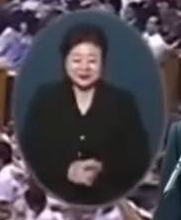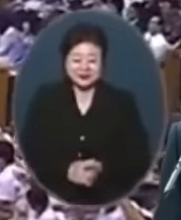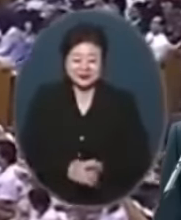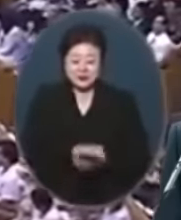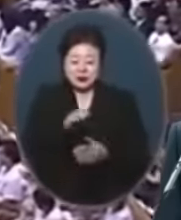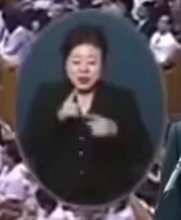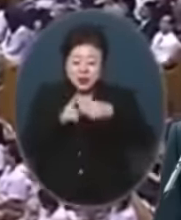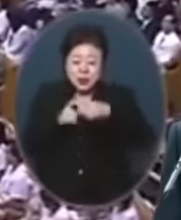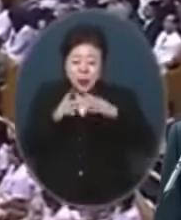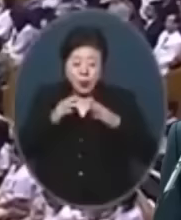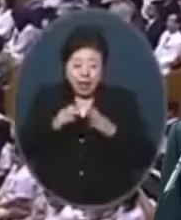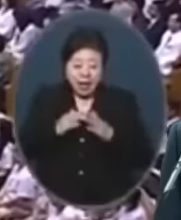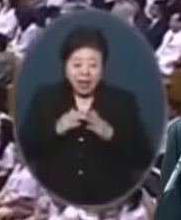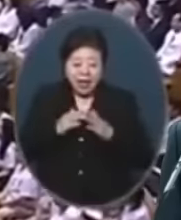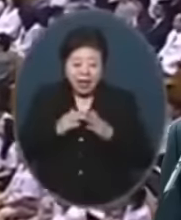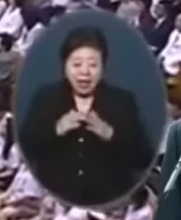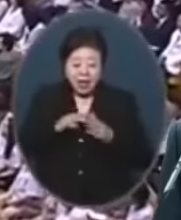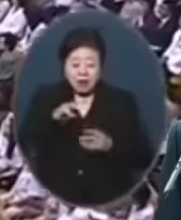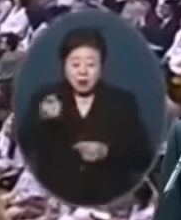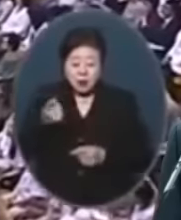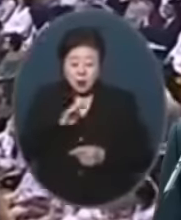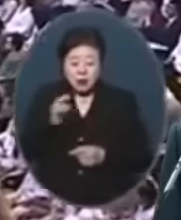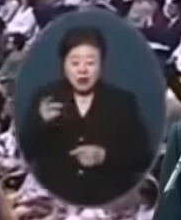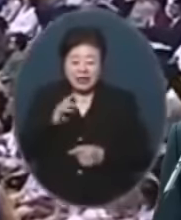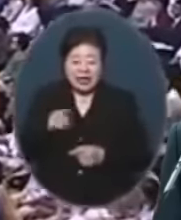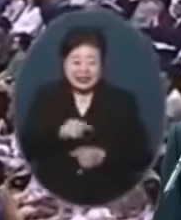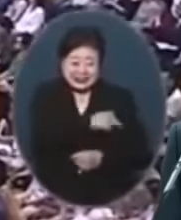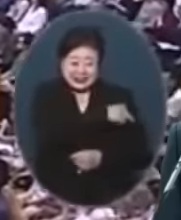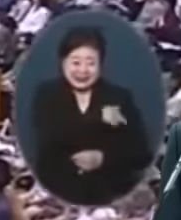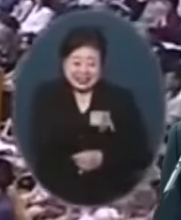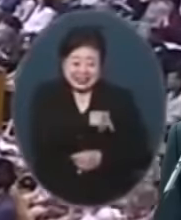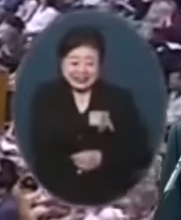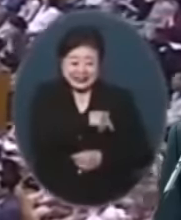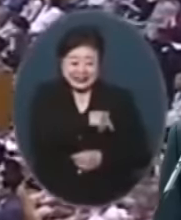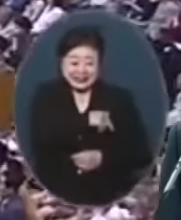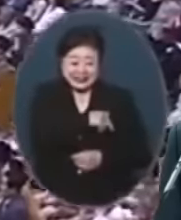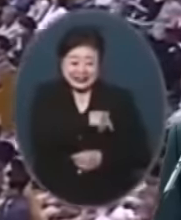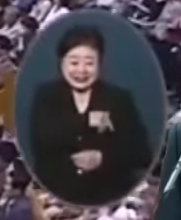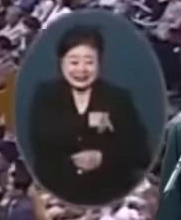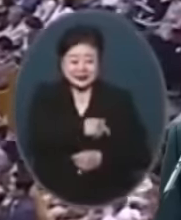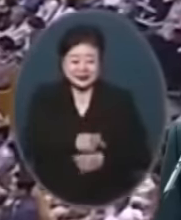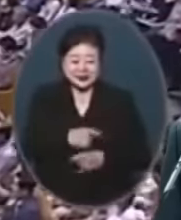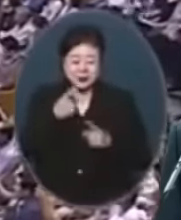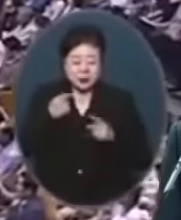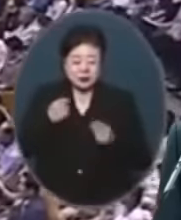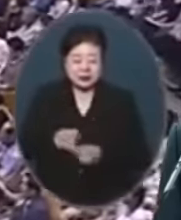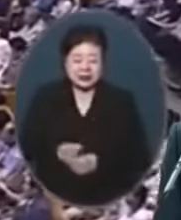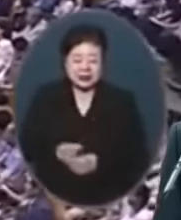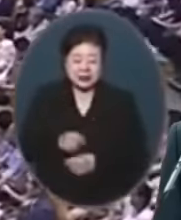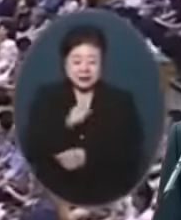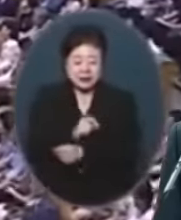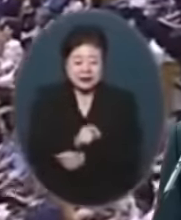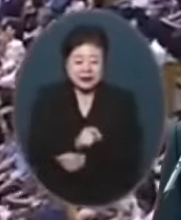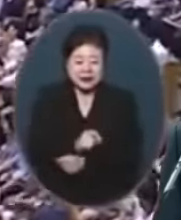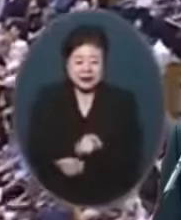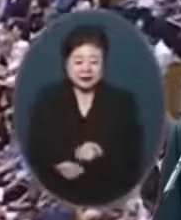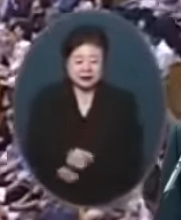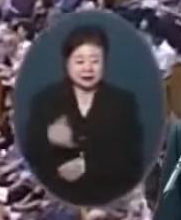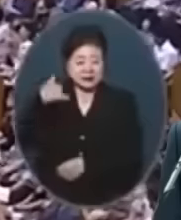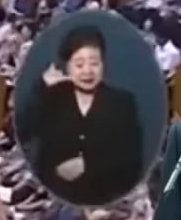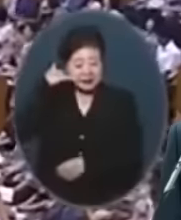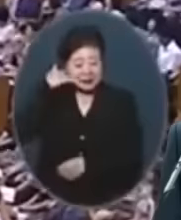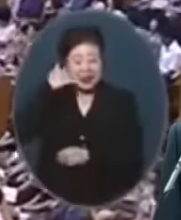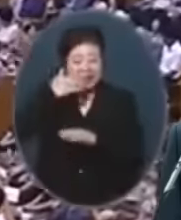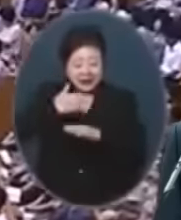우리 교회 조병남 집사님이 제 비서실로 전화해서